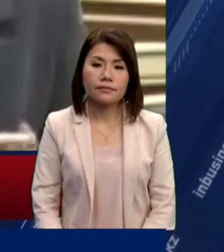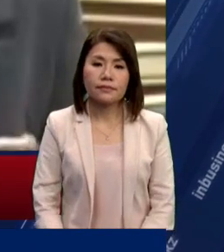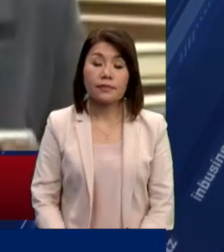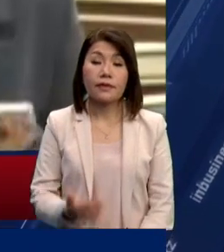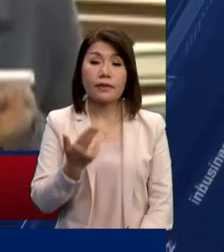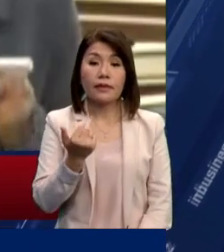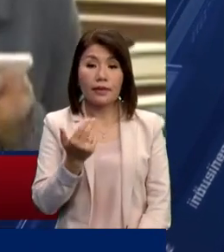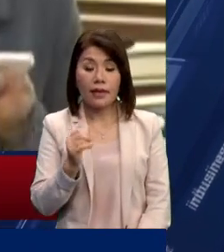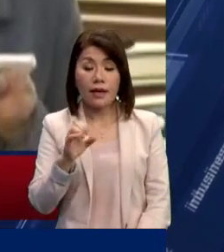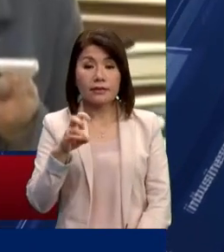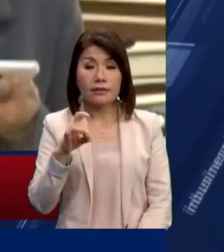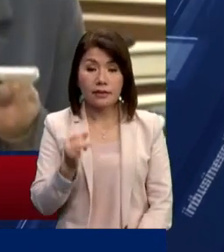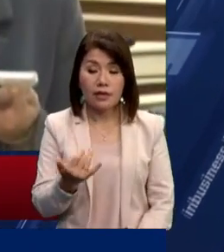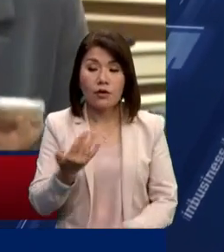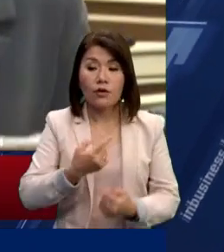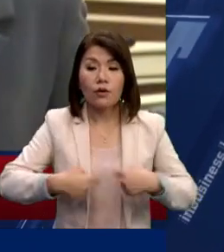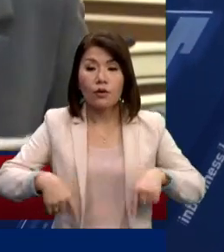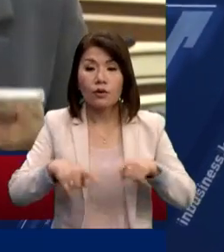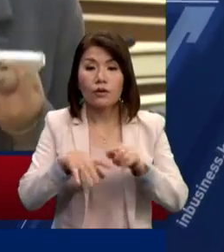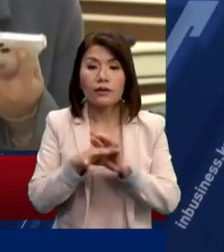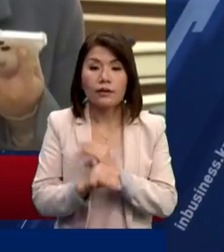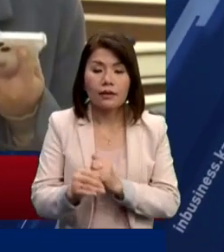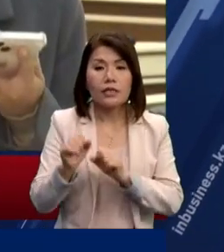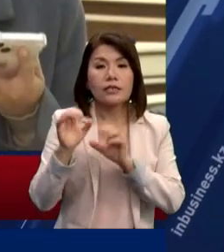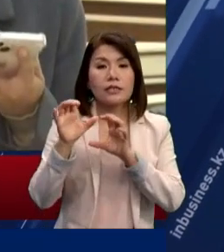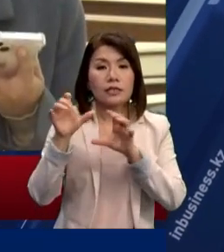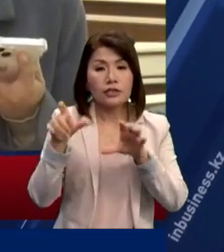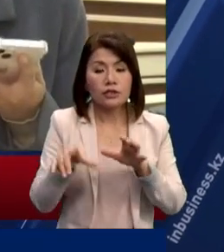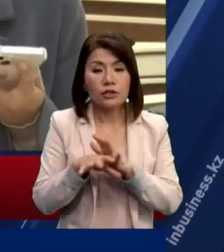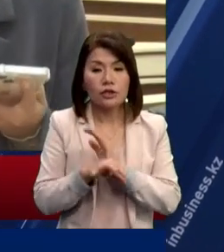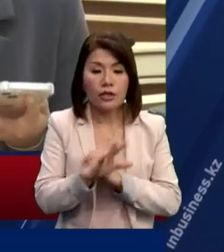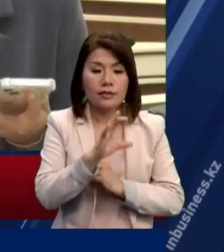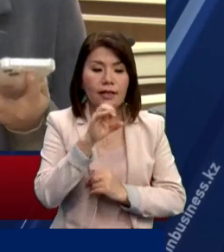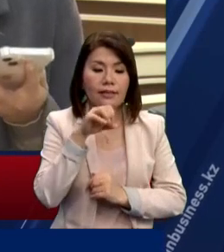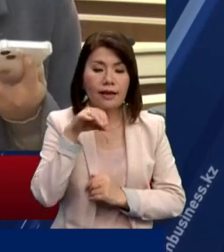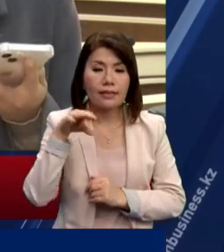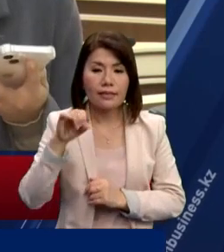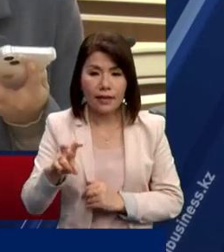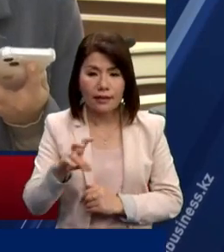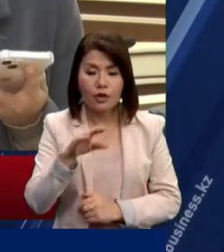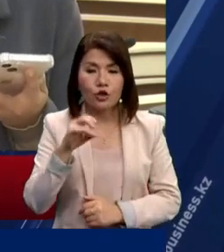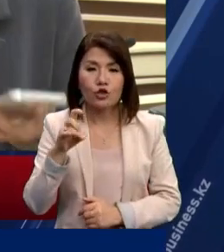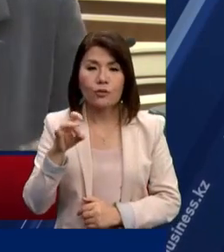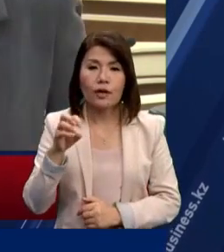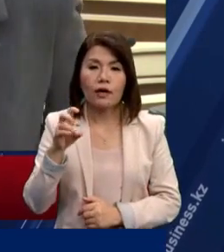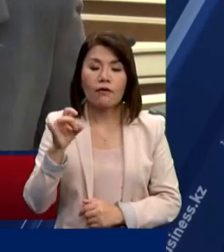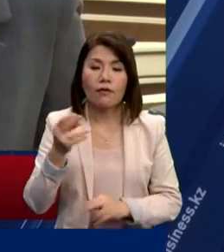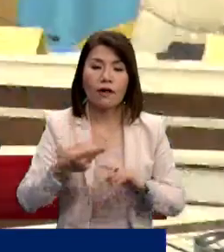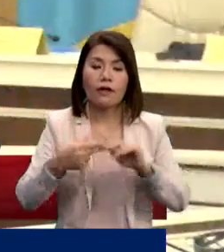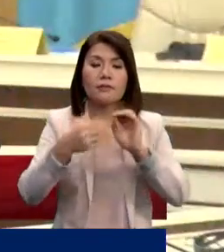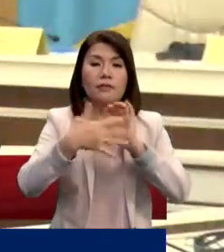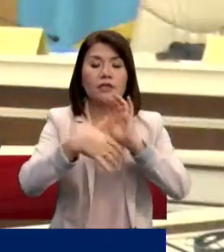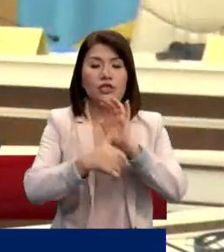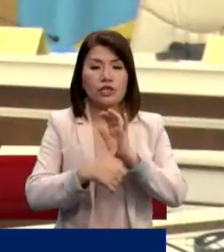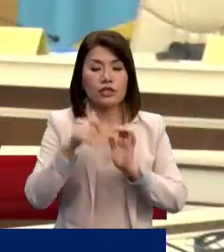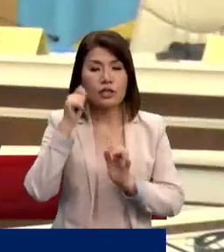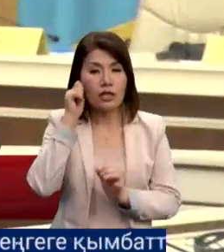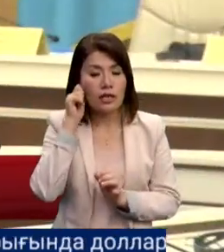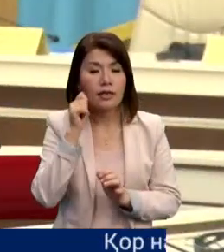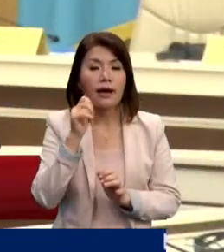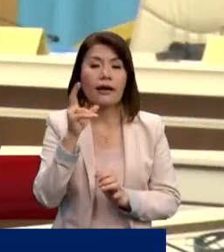Иә, Әсел, бұл қоғам қайраткері әрі заңгер Салтанат Тұрсынбекова, ол 26 жастағы